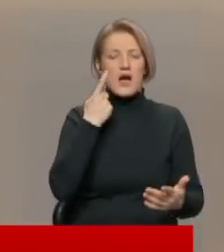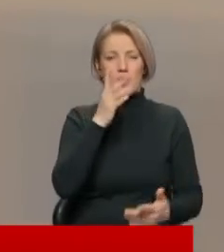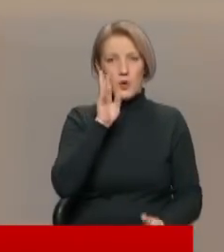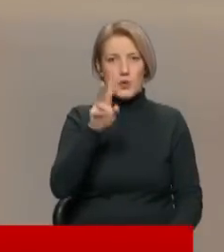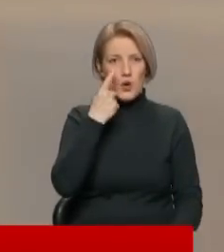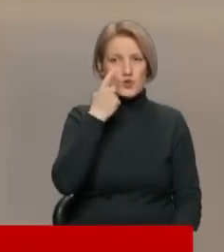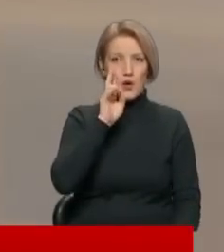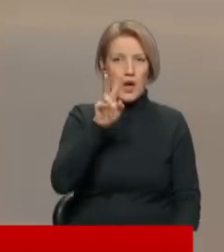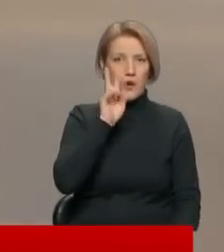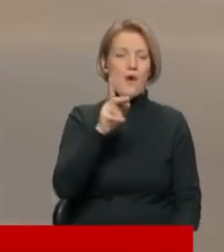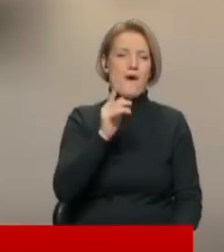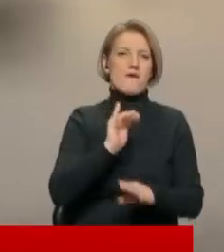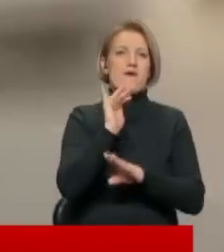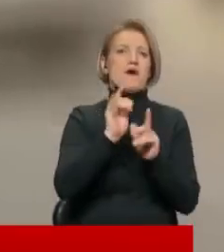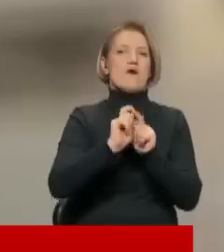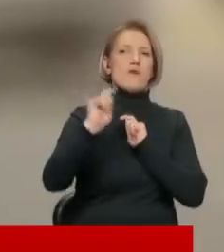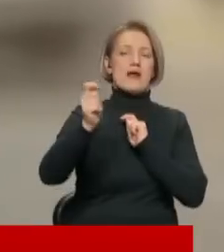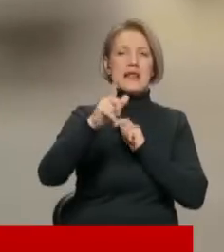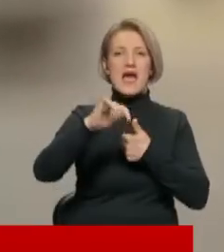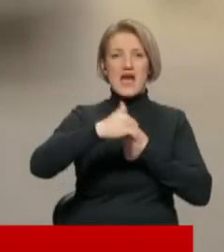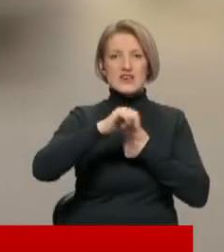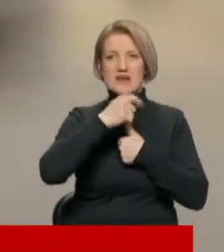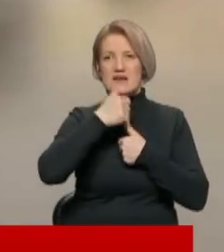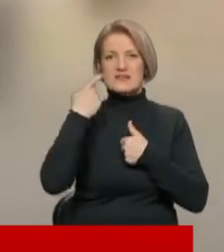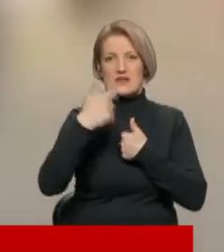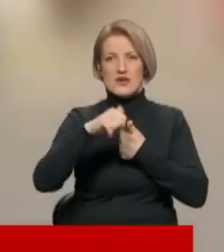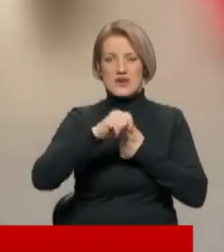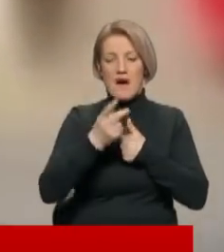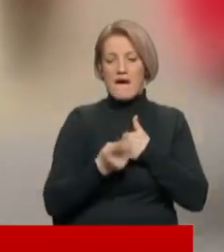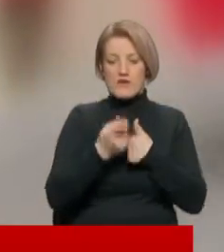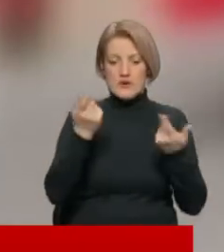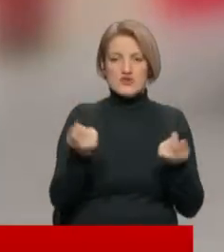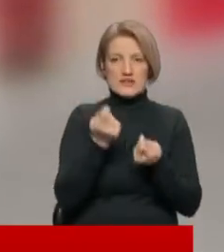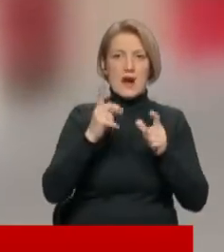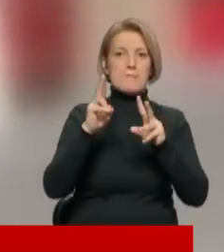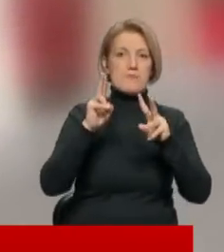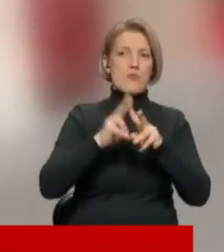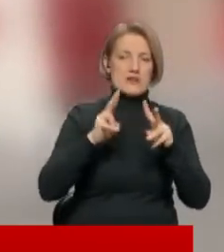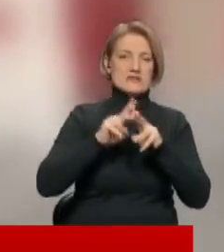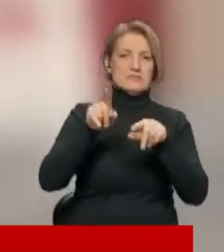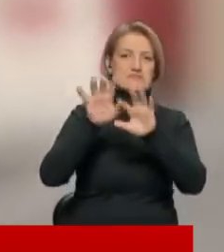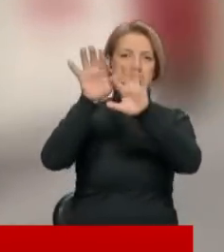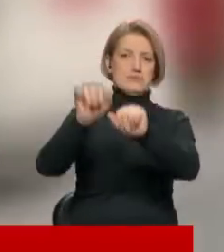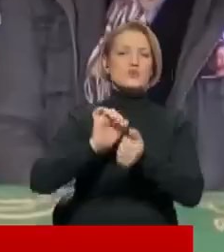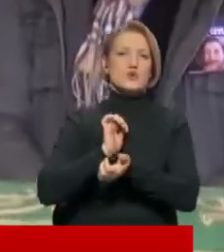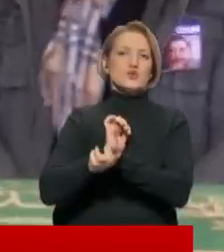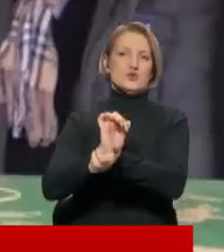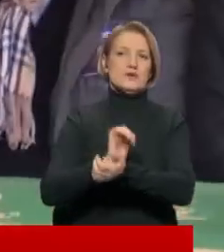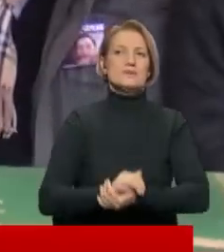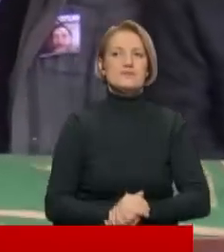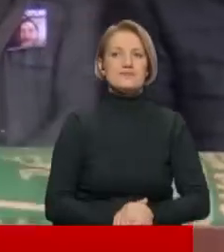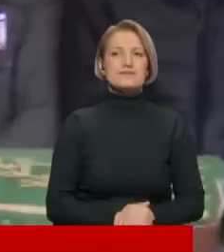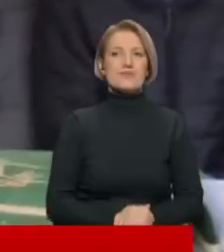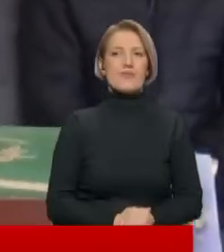göre göre yaşamdan koparıldı gözü dönmüş eski eş Mehmet Eroğlu kaçmaya çalışırken polis tarafından yakalandı tutuklandı